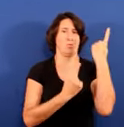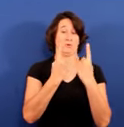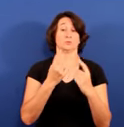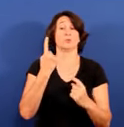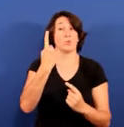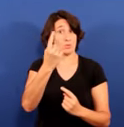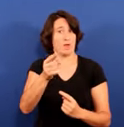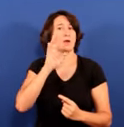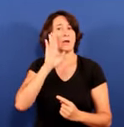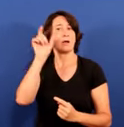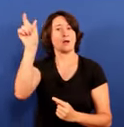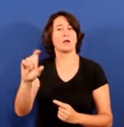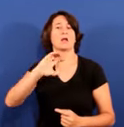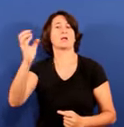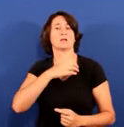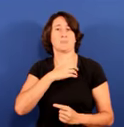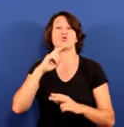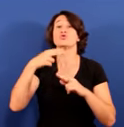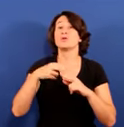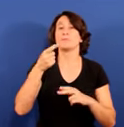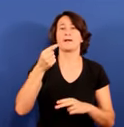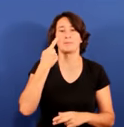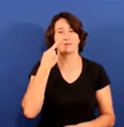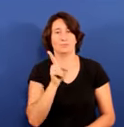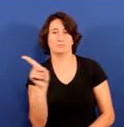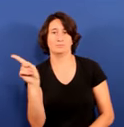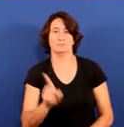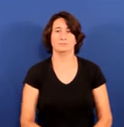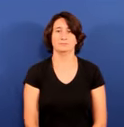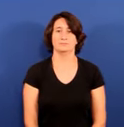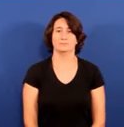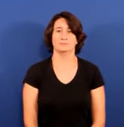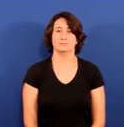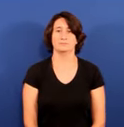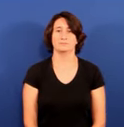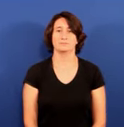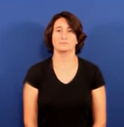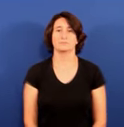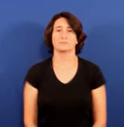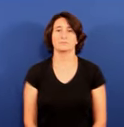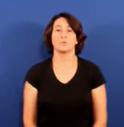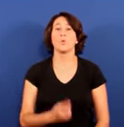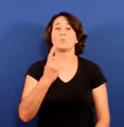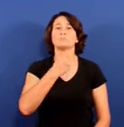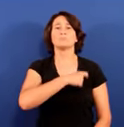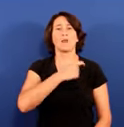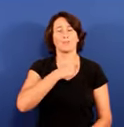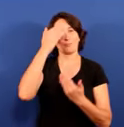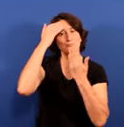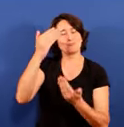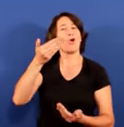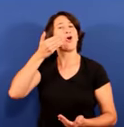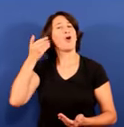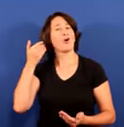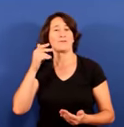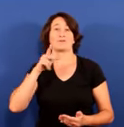du, Bizkaikoak eta Deia egunkariak batera deitu duten lehiaketaren xedea, sormena, artea eta euskara